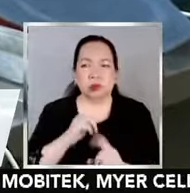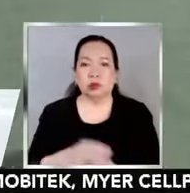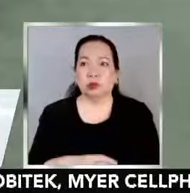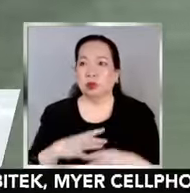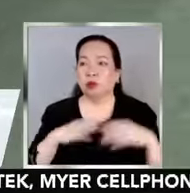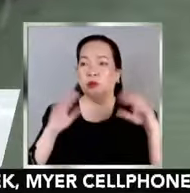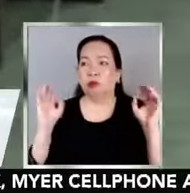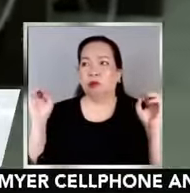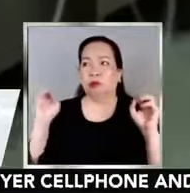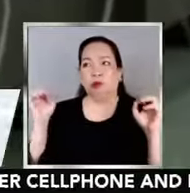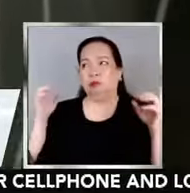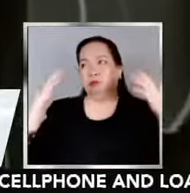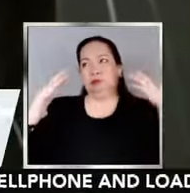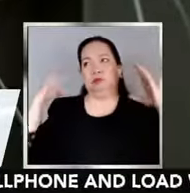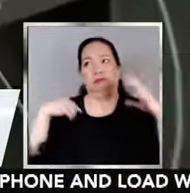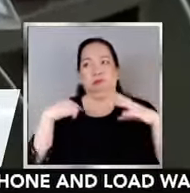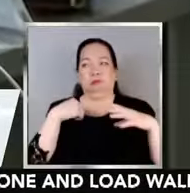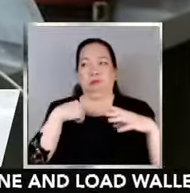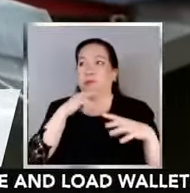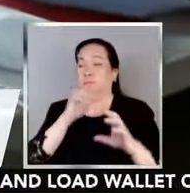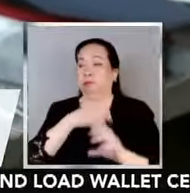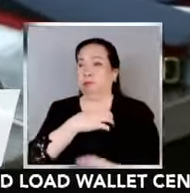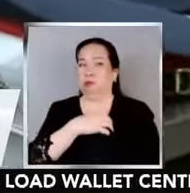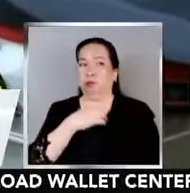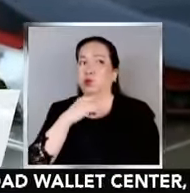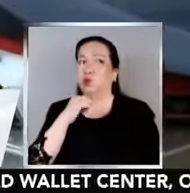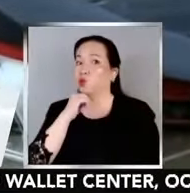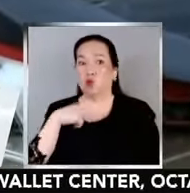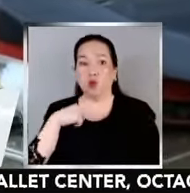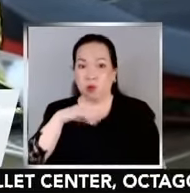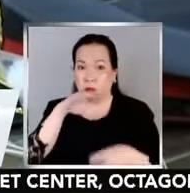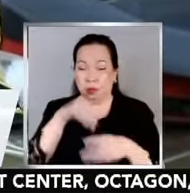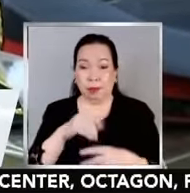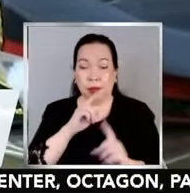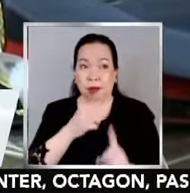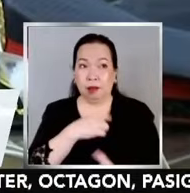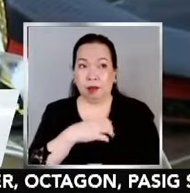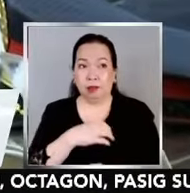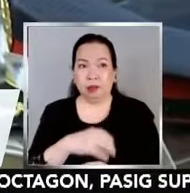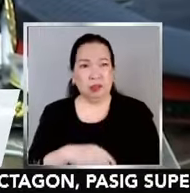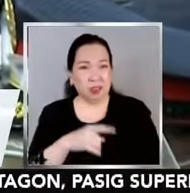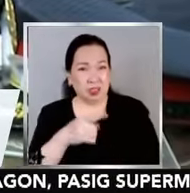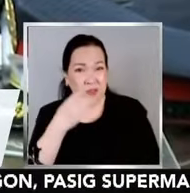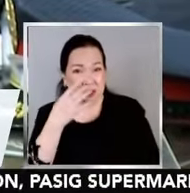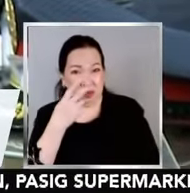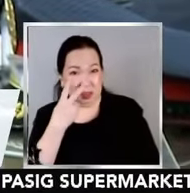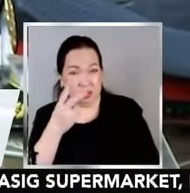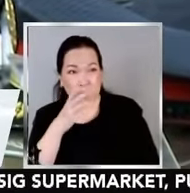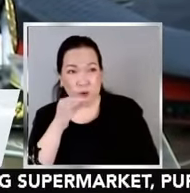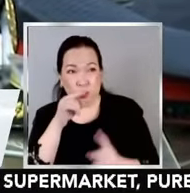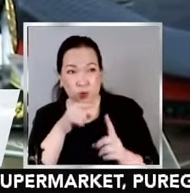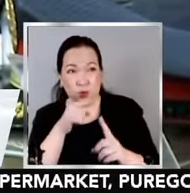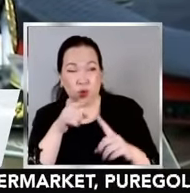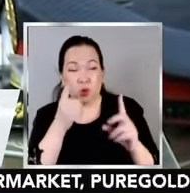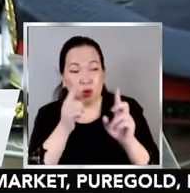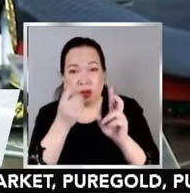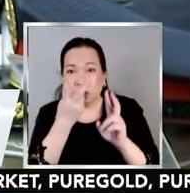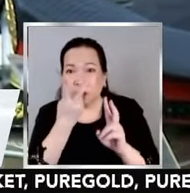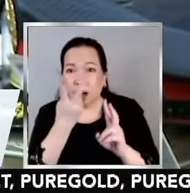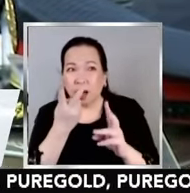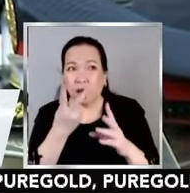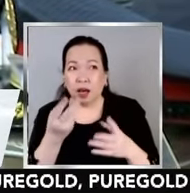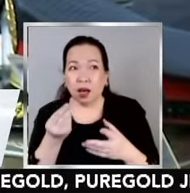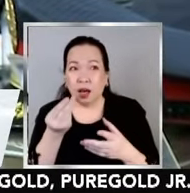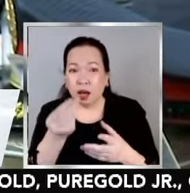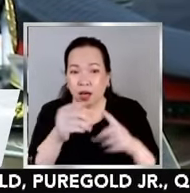sir. Your Honor, wala po kasi ako dun sa... So hindi mo rin alam, Major Ponsicula, kung sino ang tumanggap nung ano? Opo. Hindi